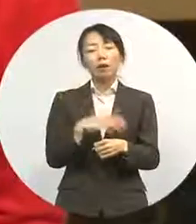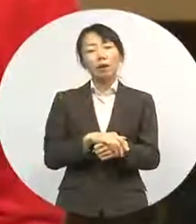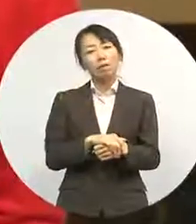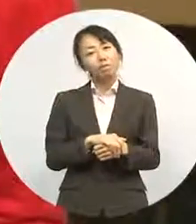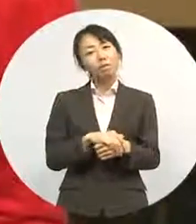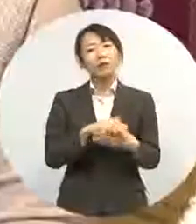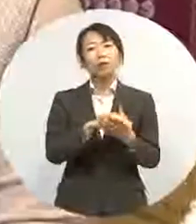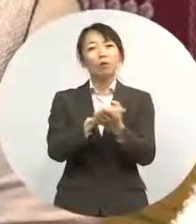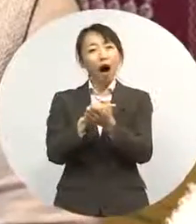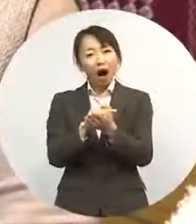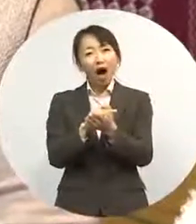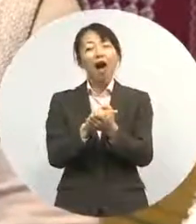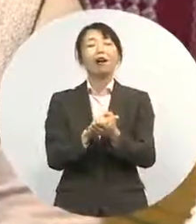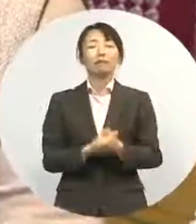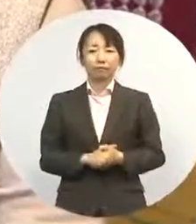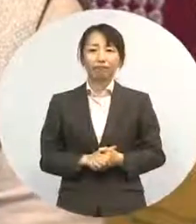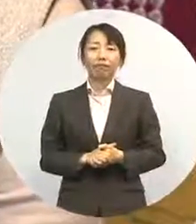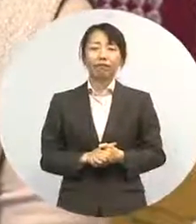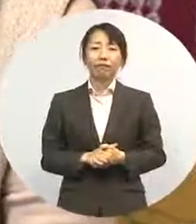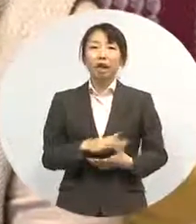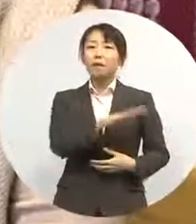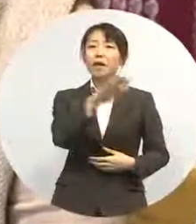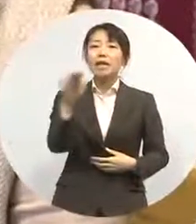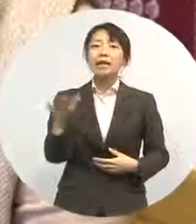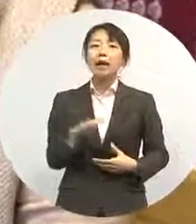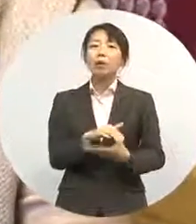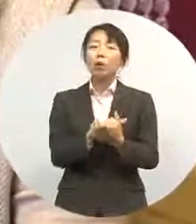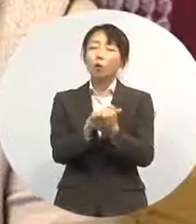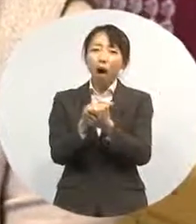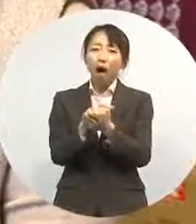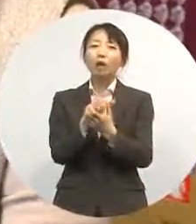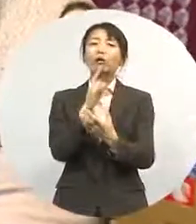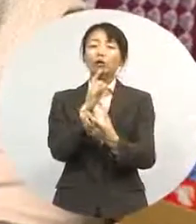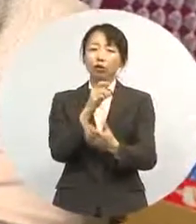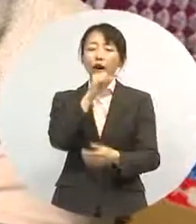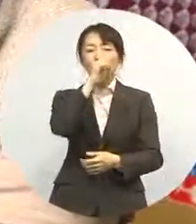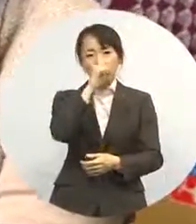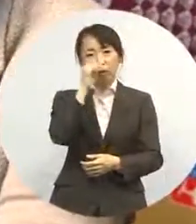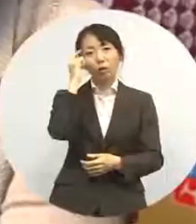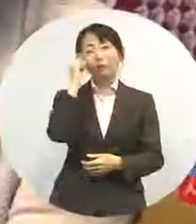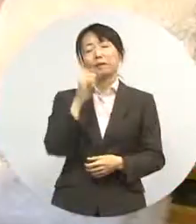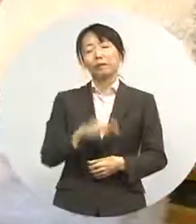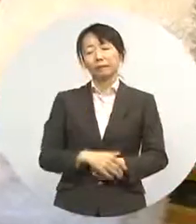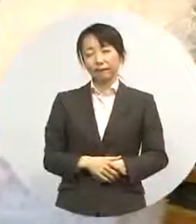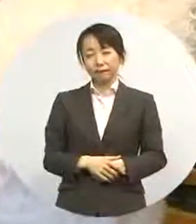和、 みんなの和っていうのがね、いいと思います。